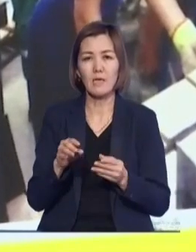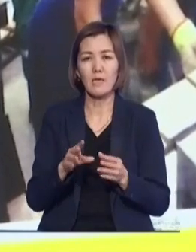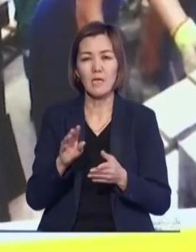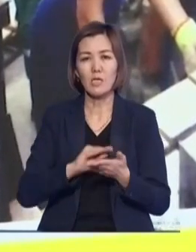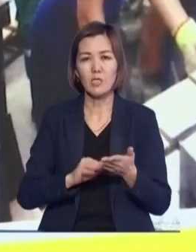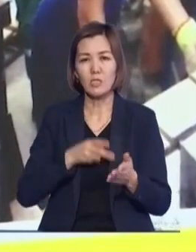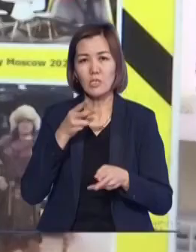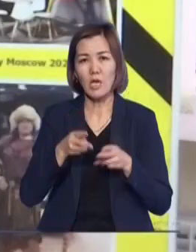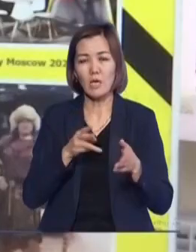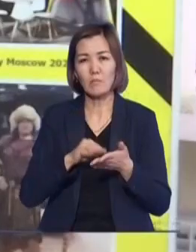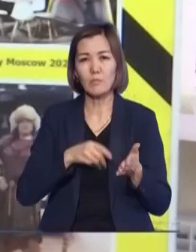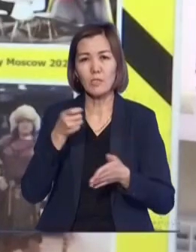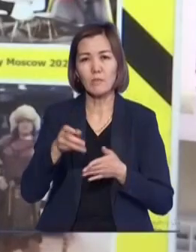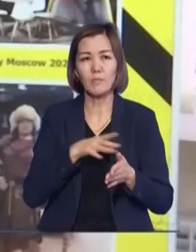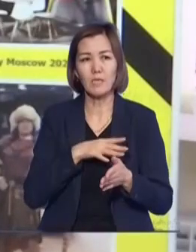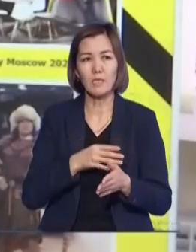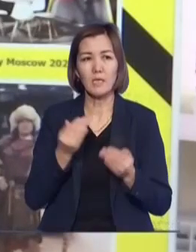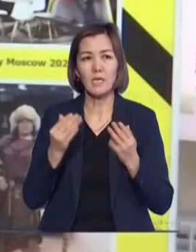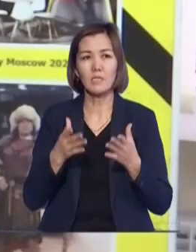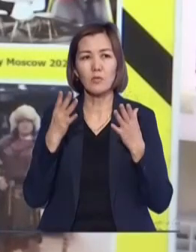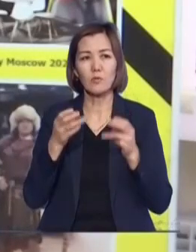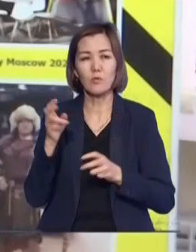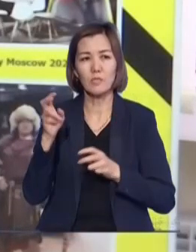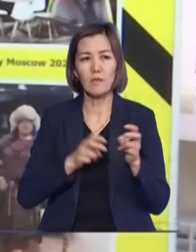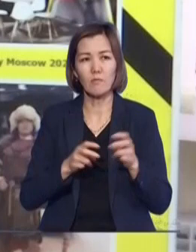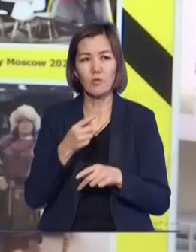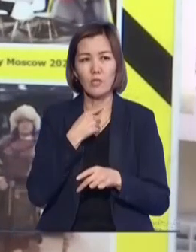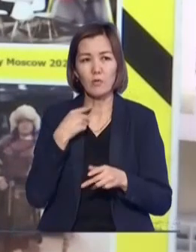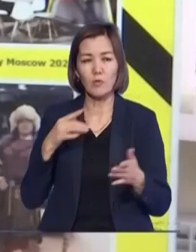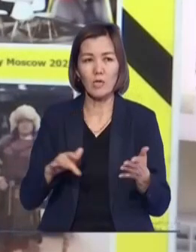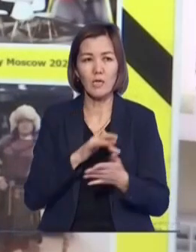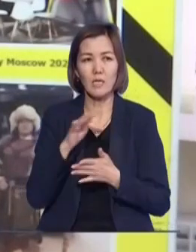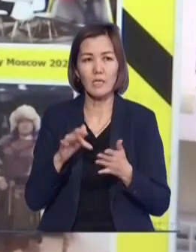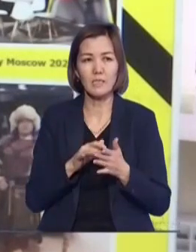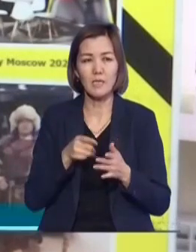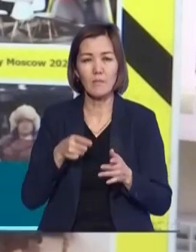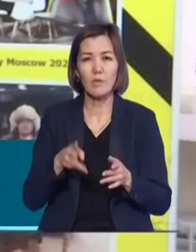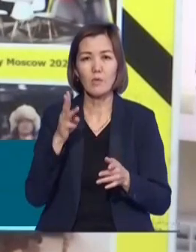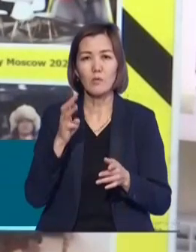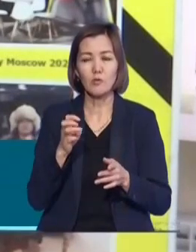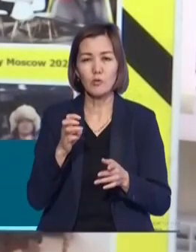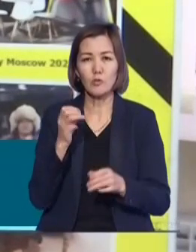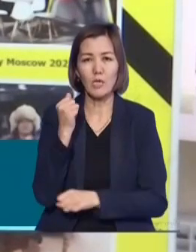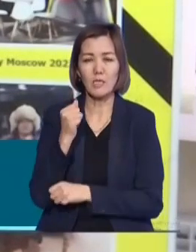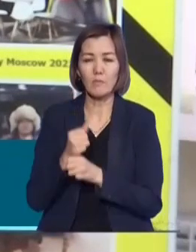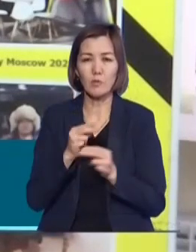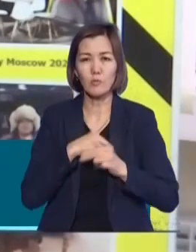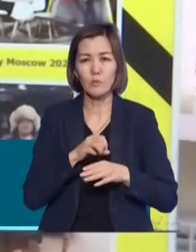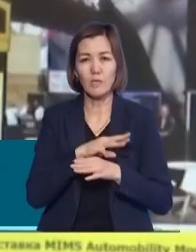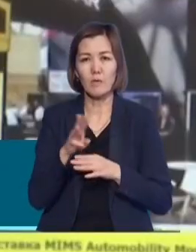жазыпты. Қазіргі таңда бұл завод Талдықорған қаласында 1300 адамға жуық жұмыспен қамтамасыз етіп